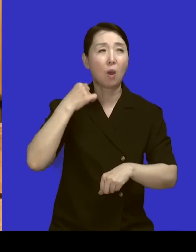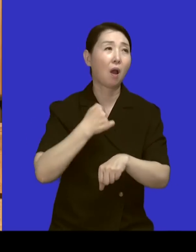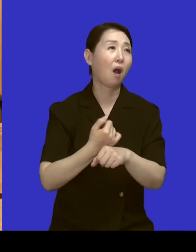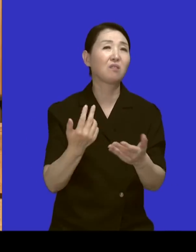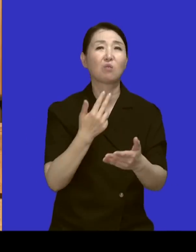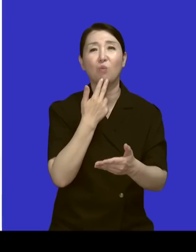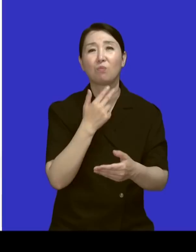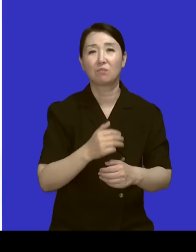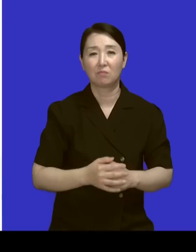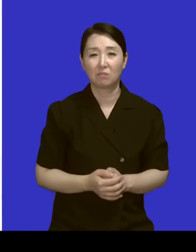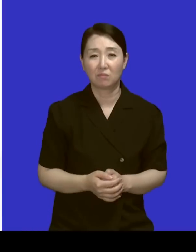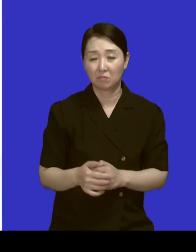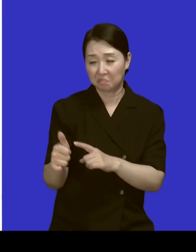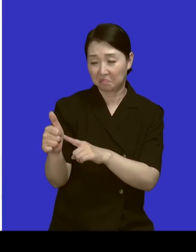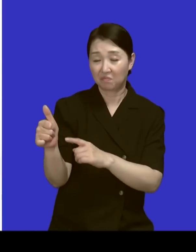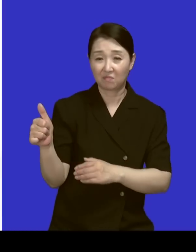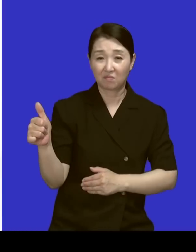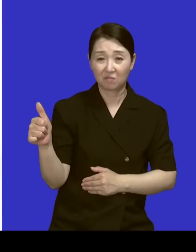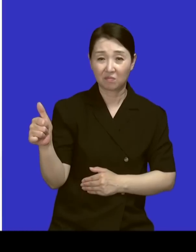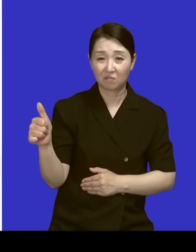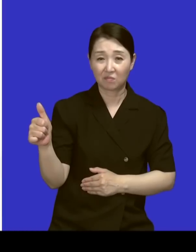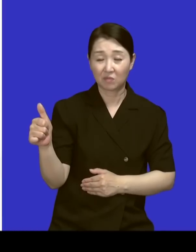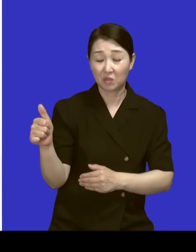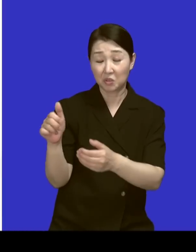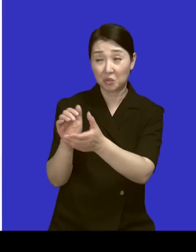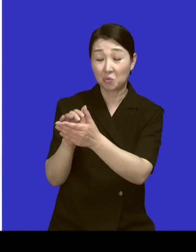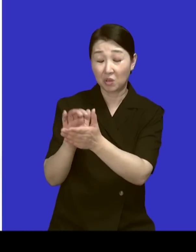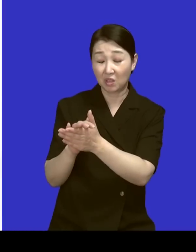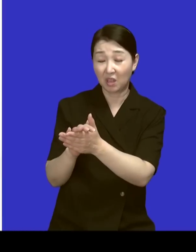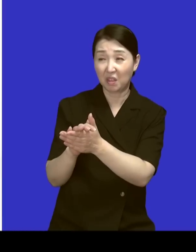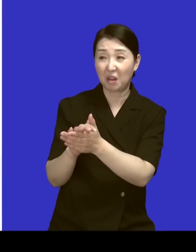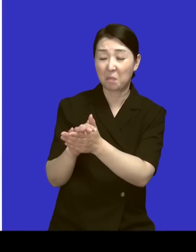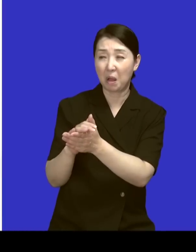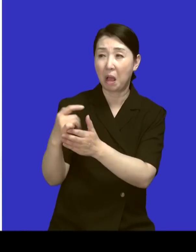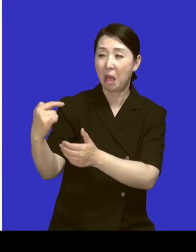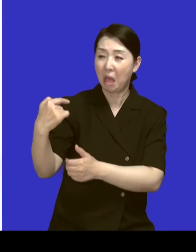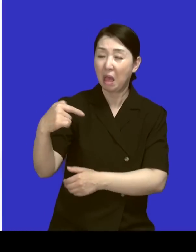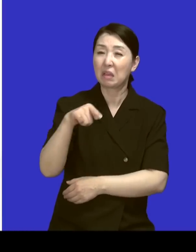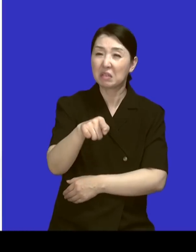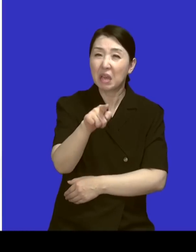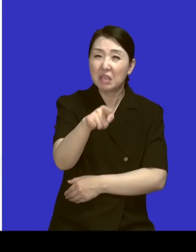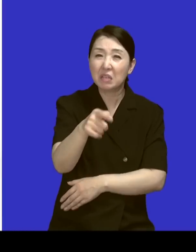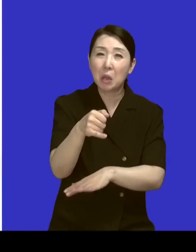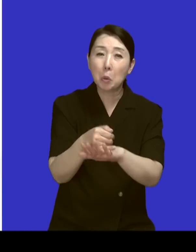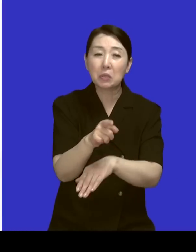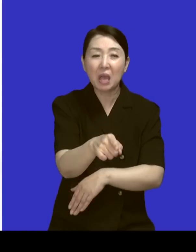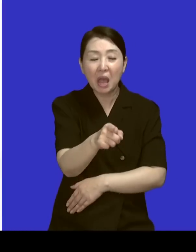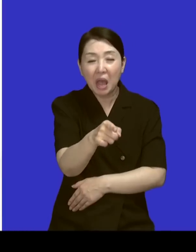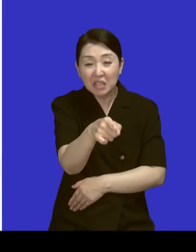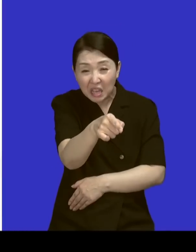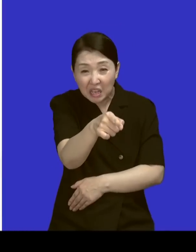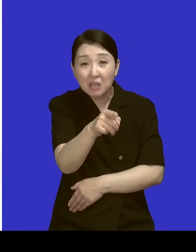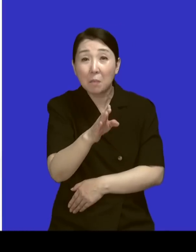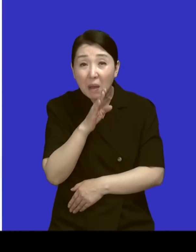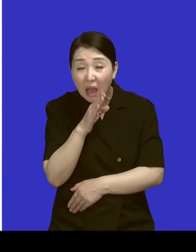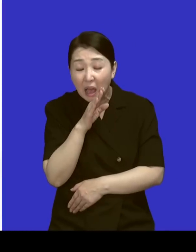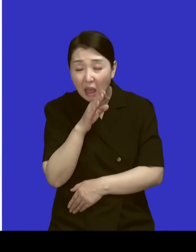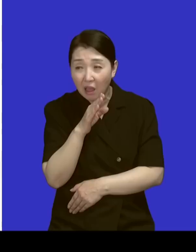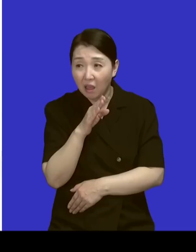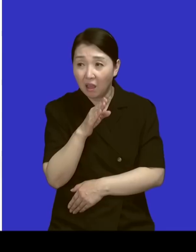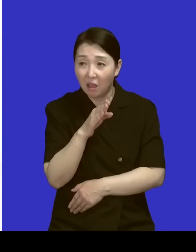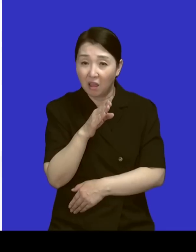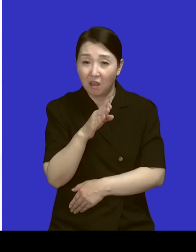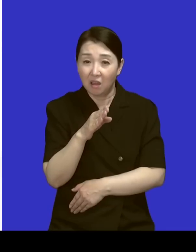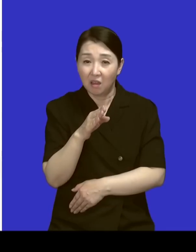없으니까. 예. 그 친구가 자기 짝꿍이 친구들한테 저를 가리키는 거예요. 얘가 그 꼴찌한 걔라고. 그래서